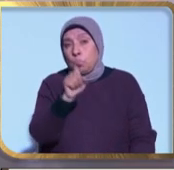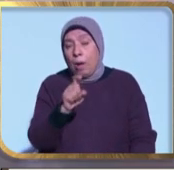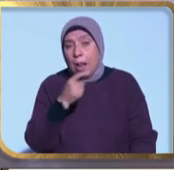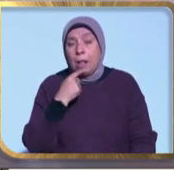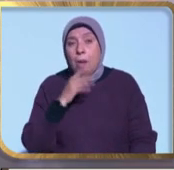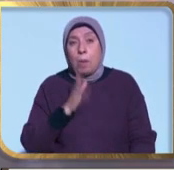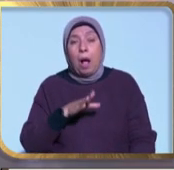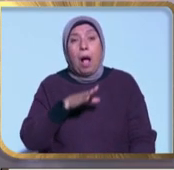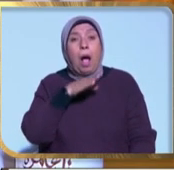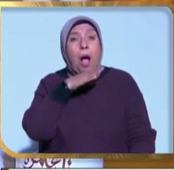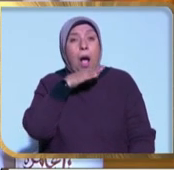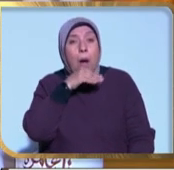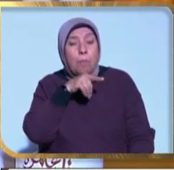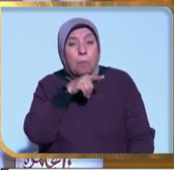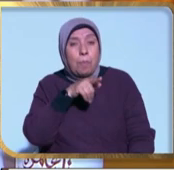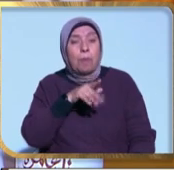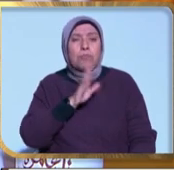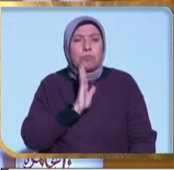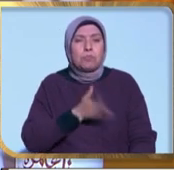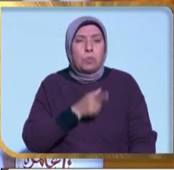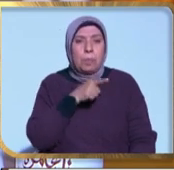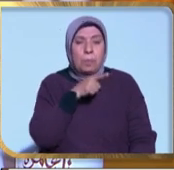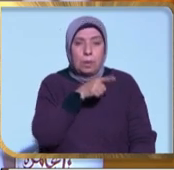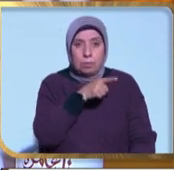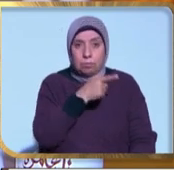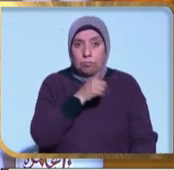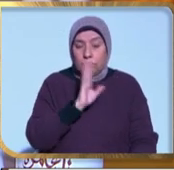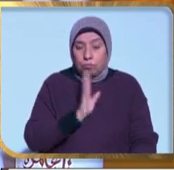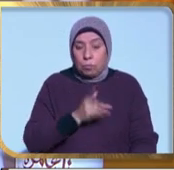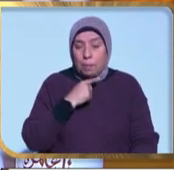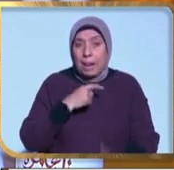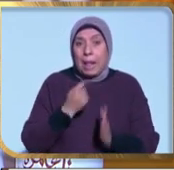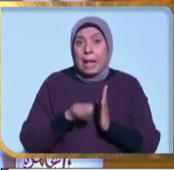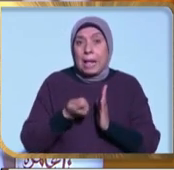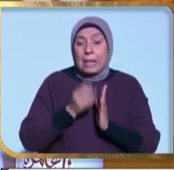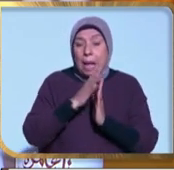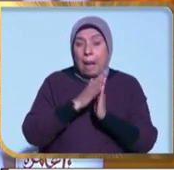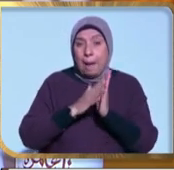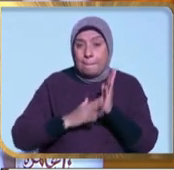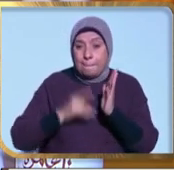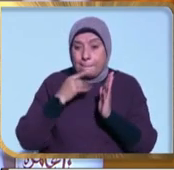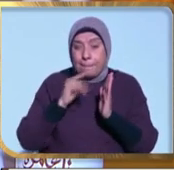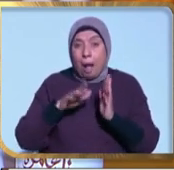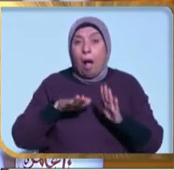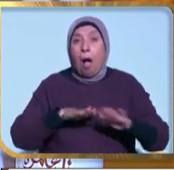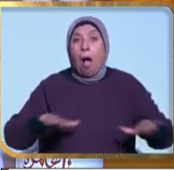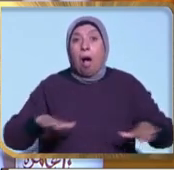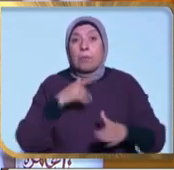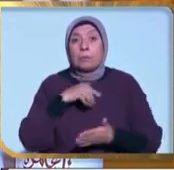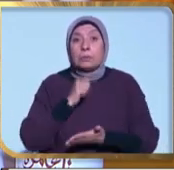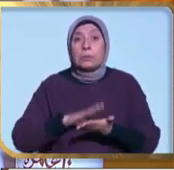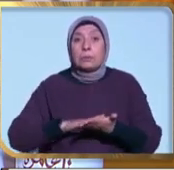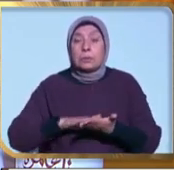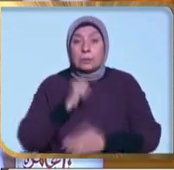الاب او هل يجوز للاب ك انه يكتب قطعه من الارض لبناته وهو على قيد